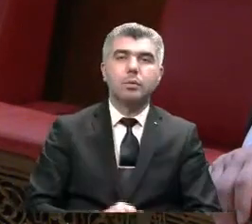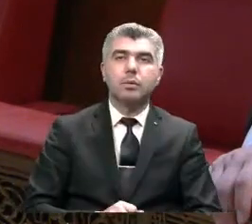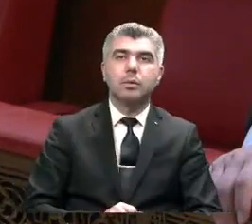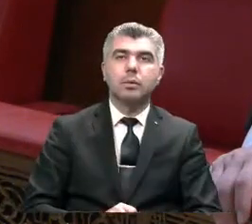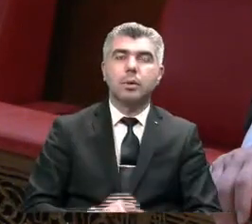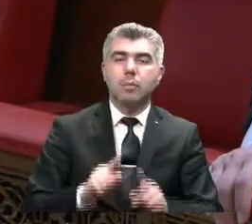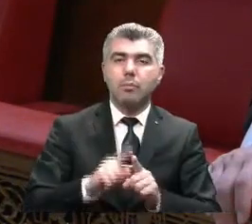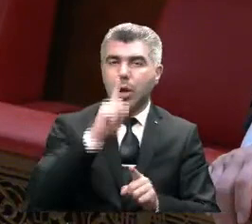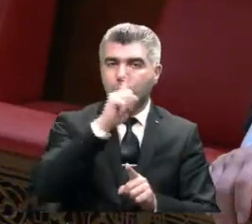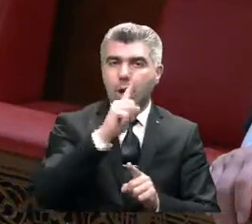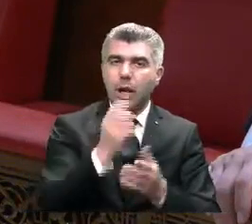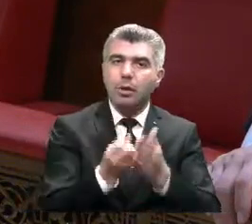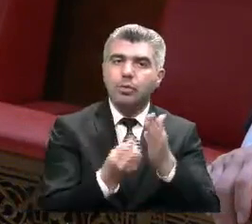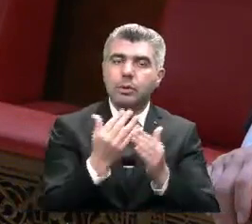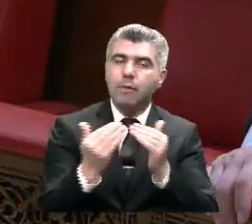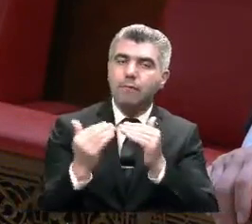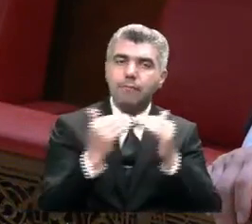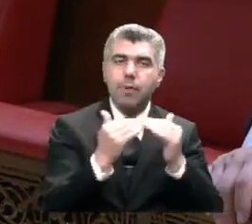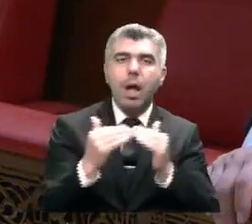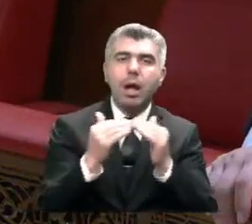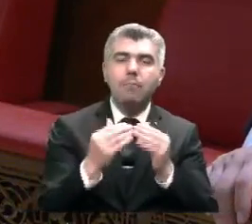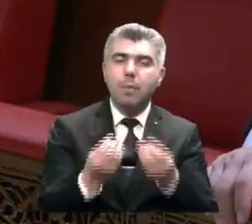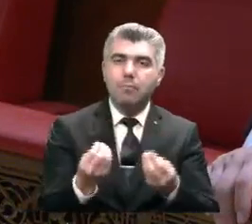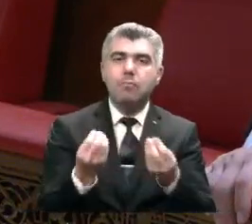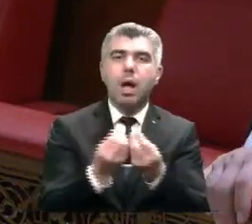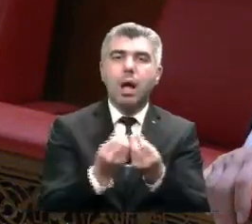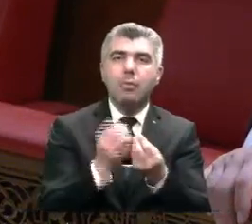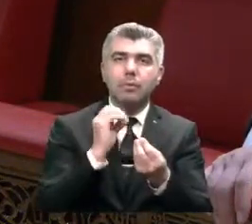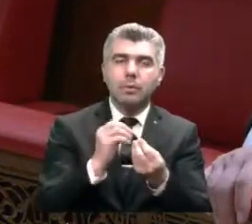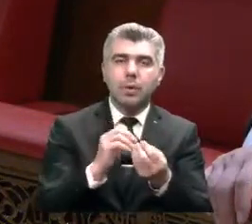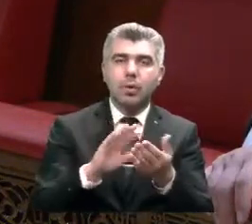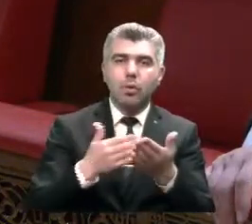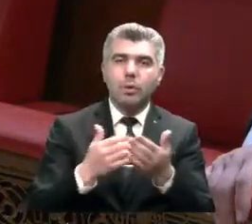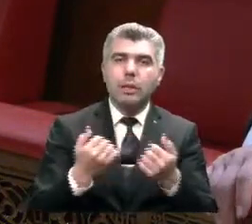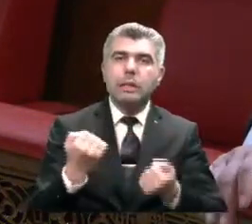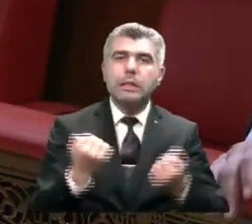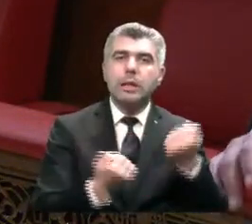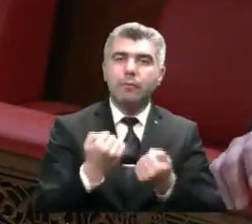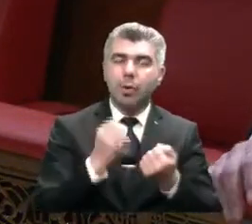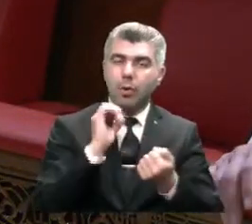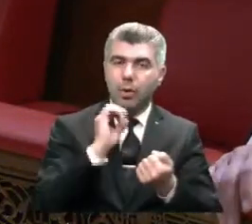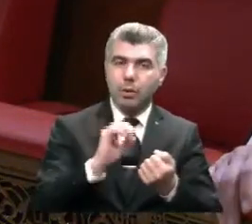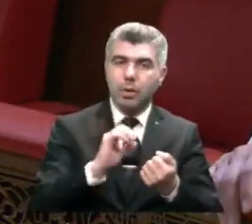ستحدث إن شاء الله بتشاور مع مهنيين النقل الطرقي الدولي وخاصة منهم السائقين المهنيين في السنة القليلة المقبلة.